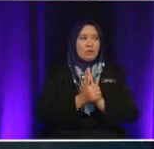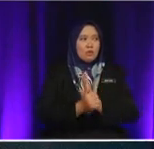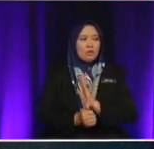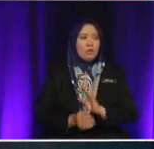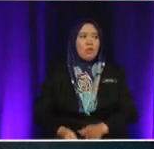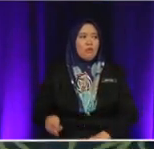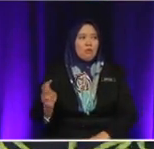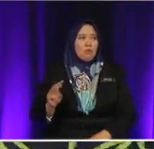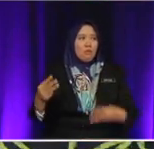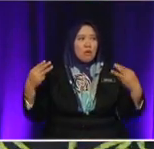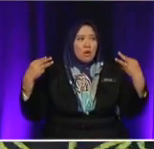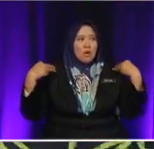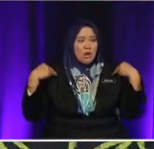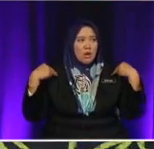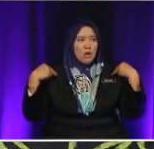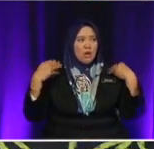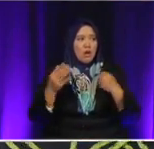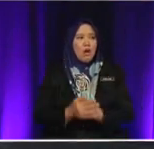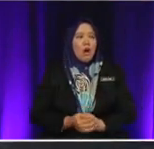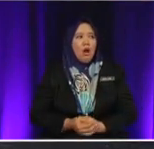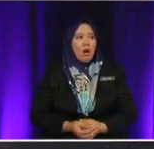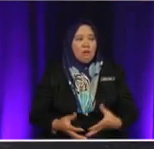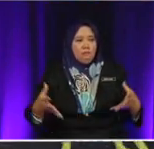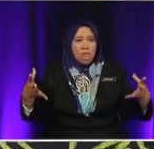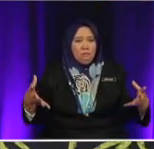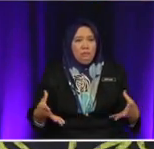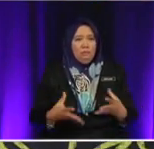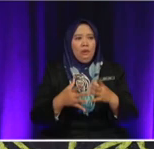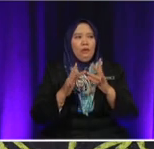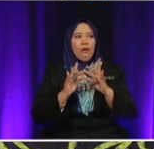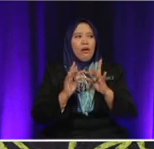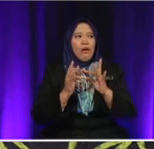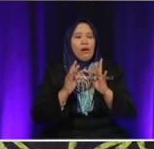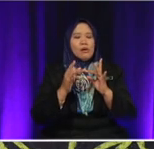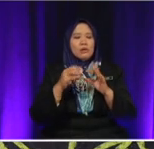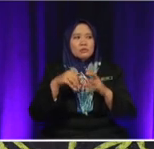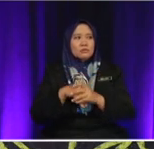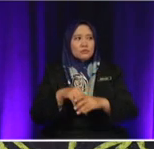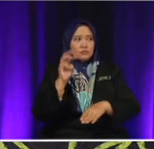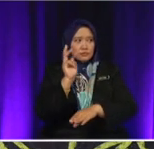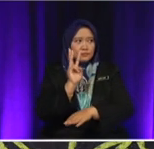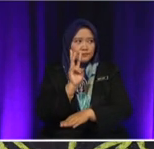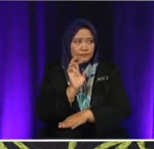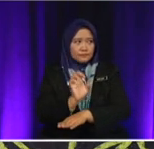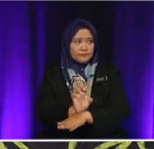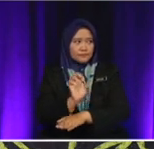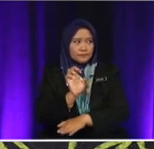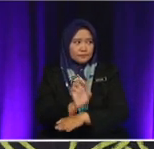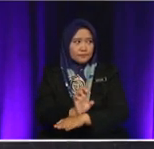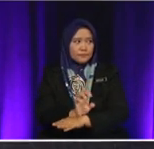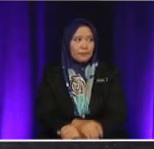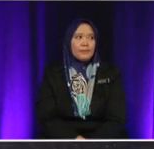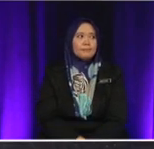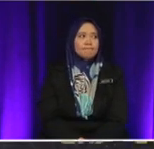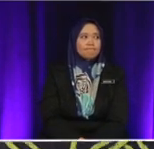Kemahiran mewujudkan jaringan dalam perniagaan dia satu rangkaian hubungan yang wujud antara usahawan dengan individu atau